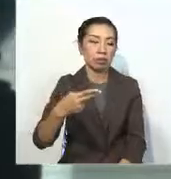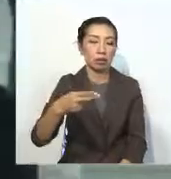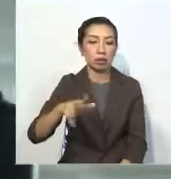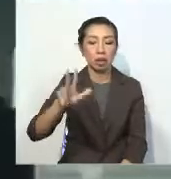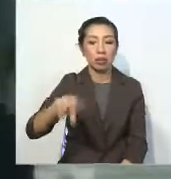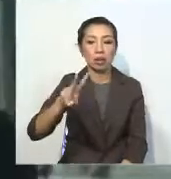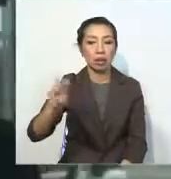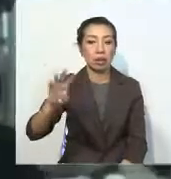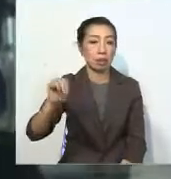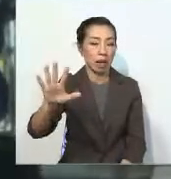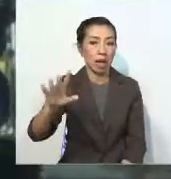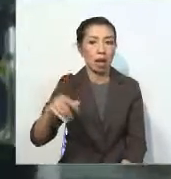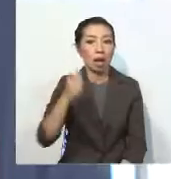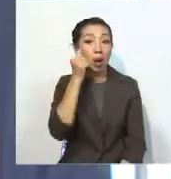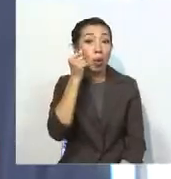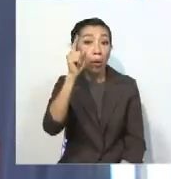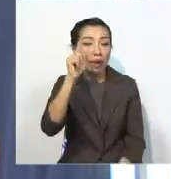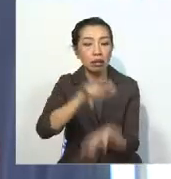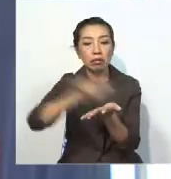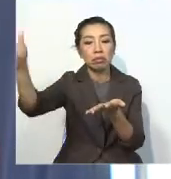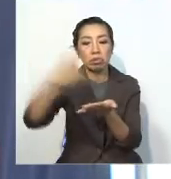13,245 เที่ยวบินหรือเฉลี่ยวันละ